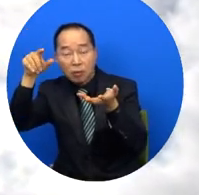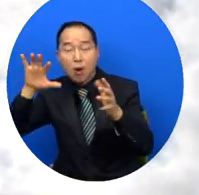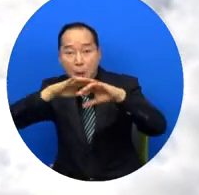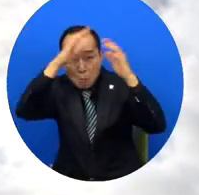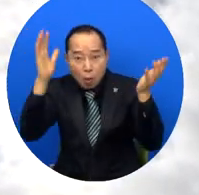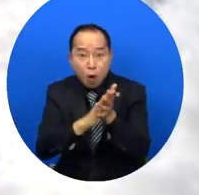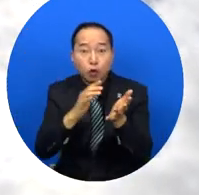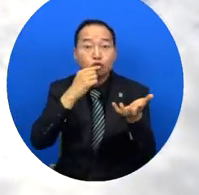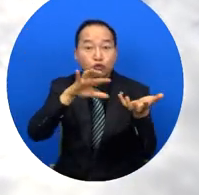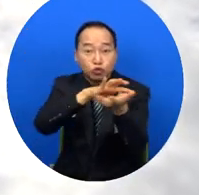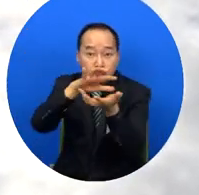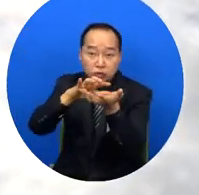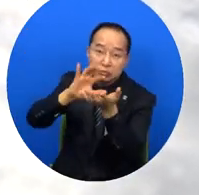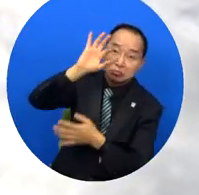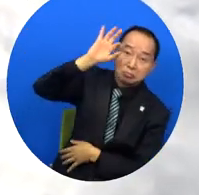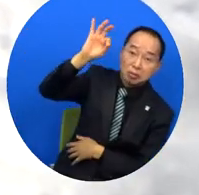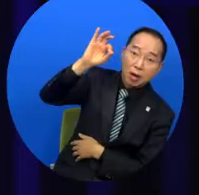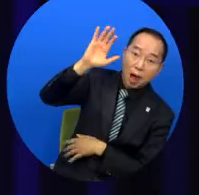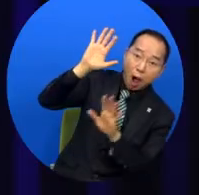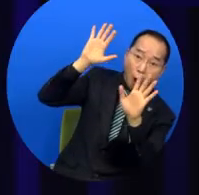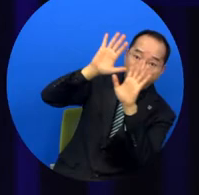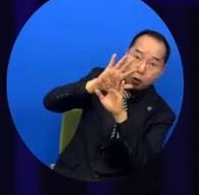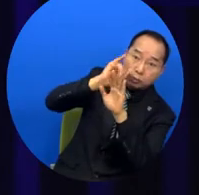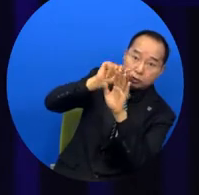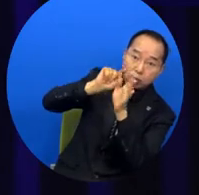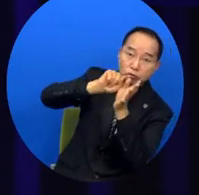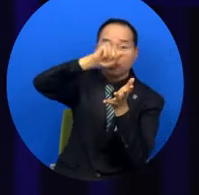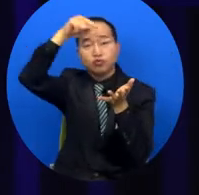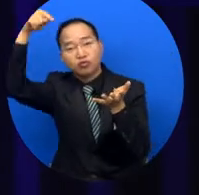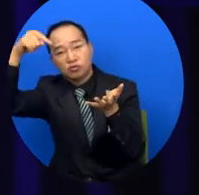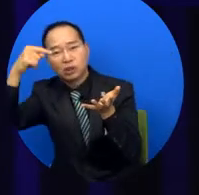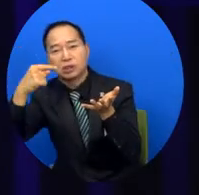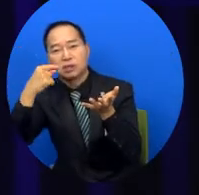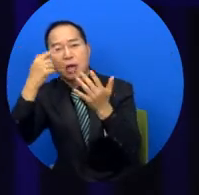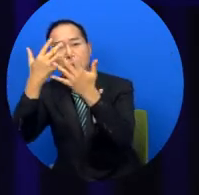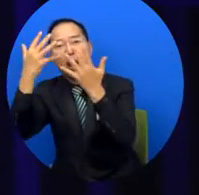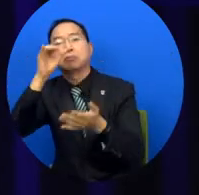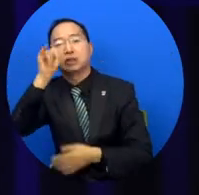햇빛이잖아. Every cloud 우리가 보면 까만 cloud